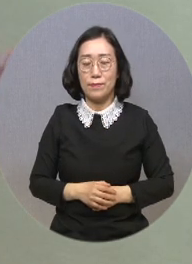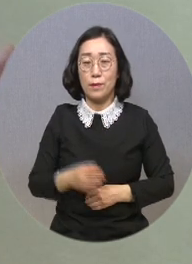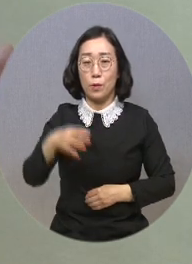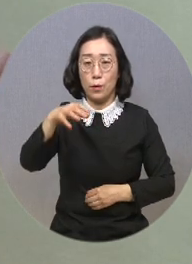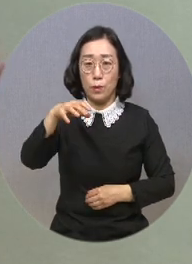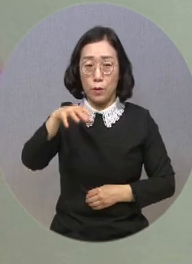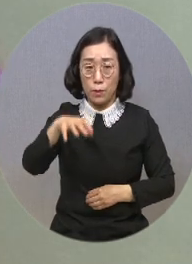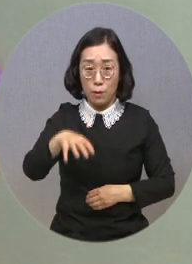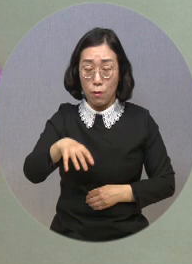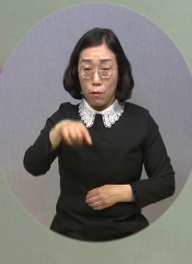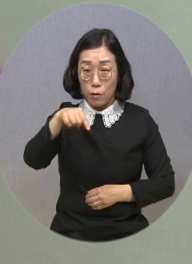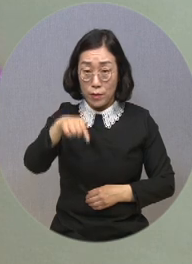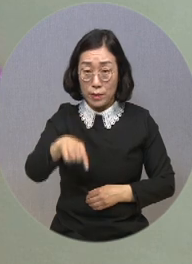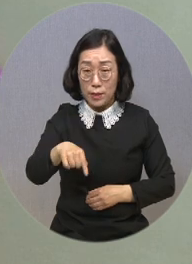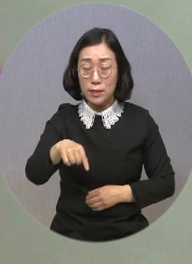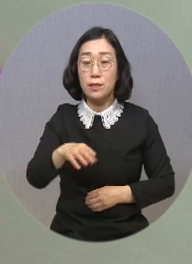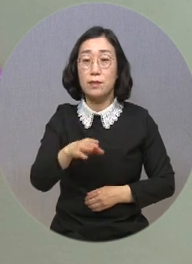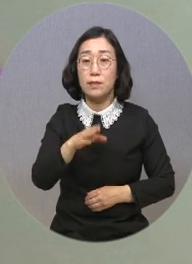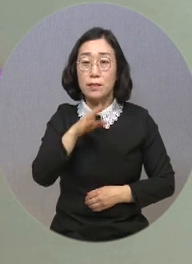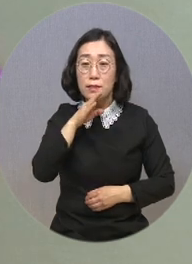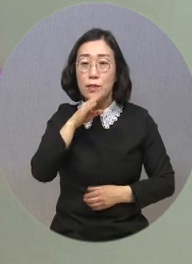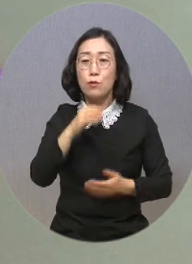이것이 운명이라